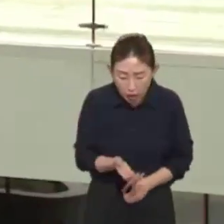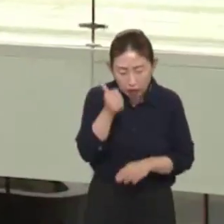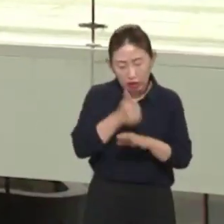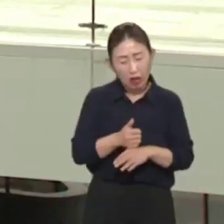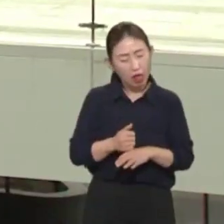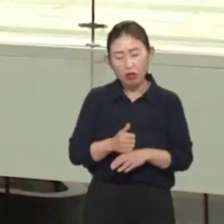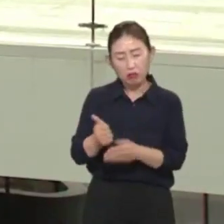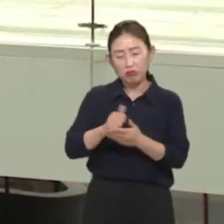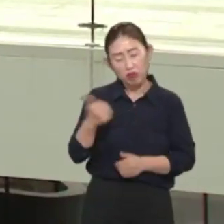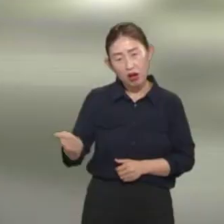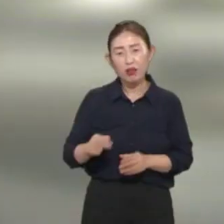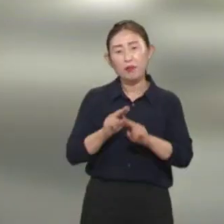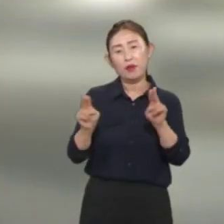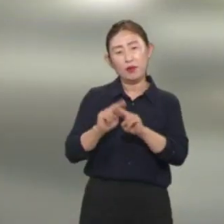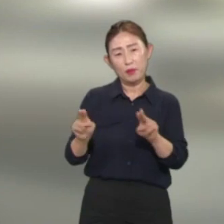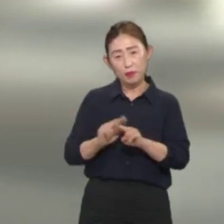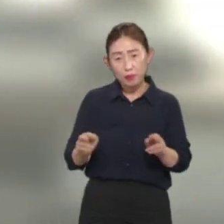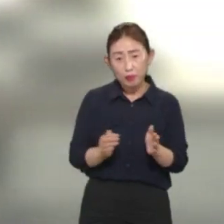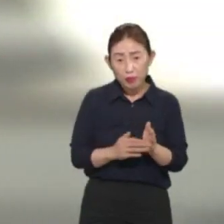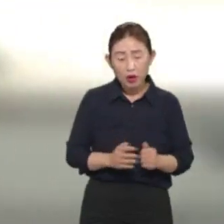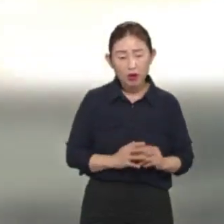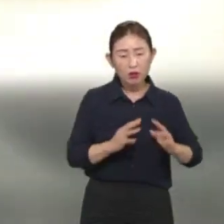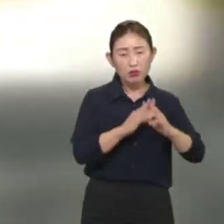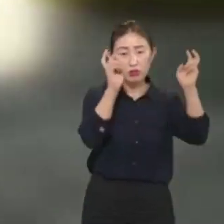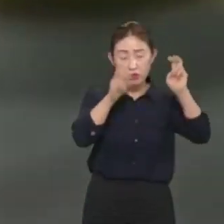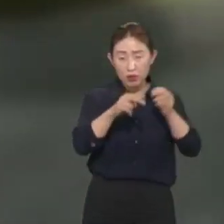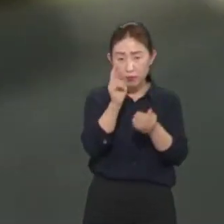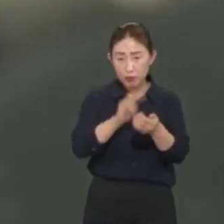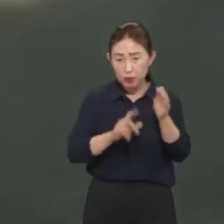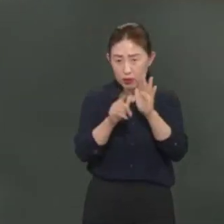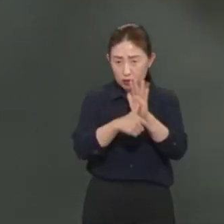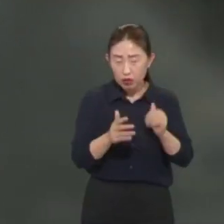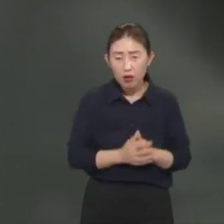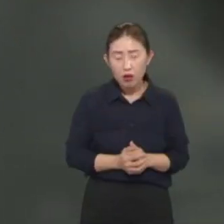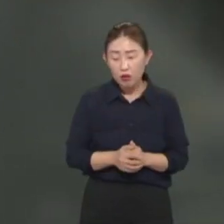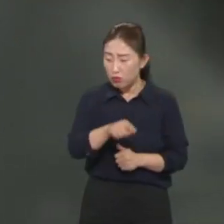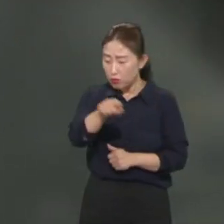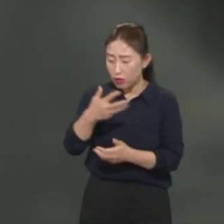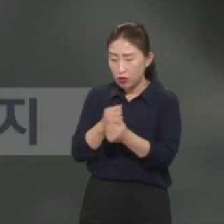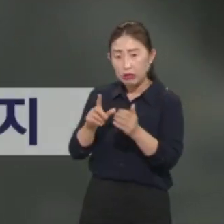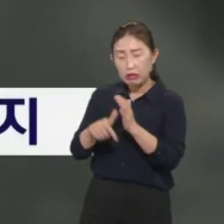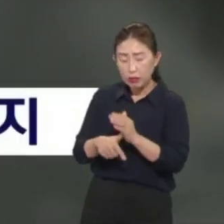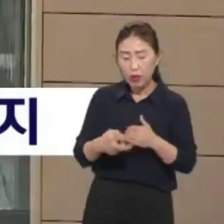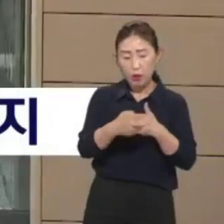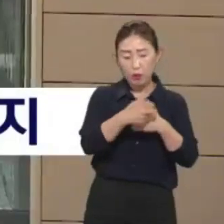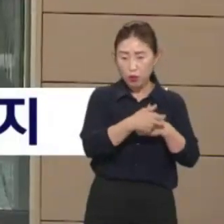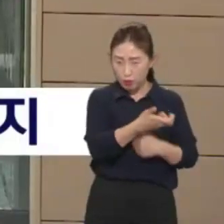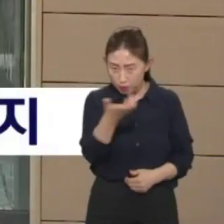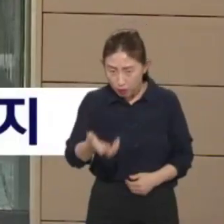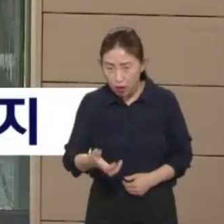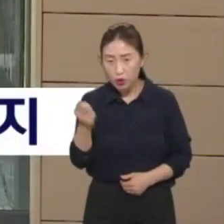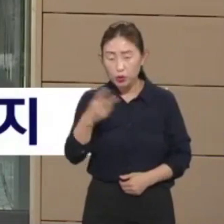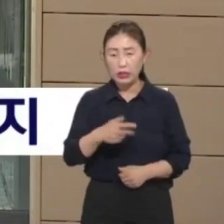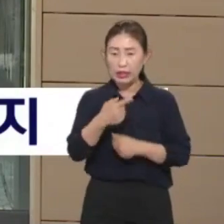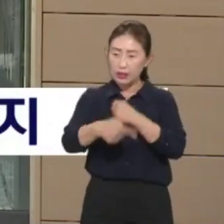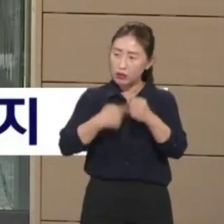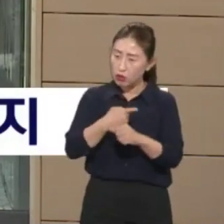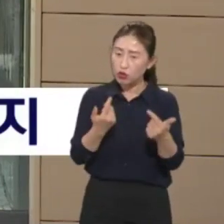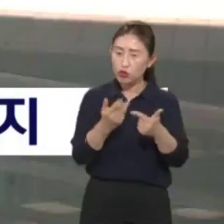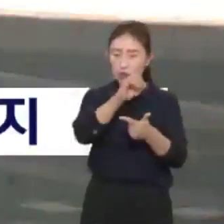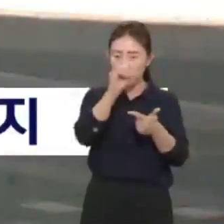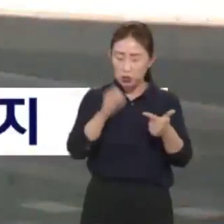폐업을 선택하고 있습니다. 시행사 측은 분양 당시 일부 수분양자들에게 메디컬 센터 입점과 함께 연 6%